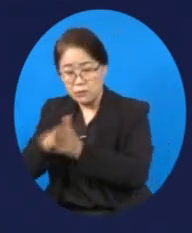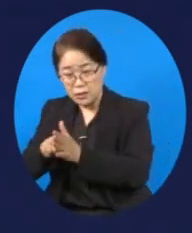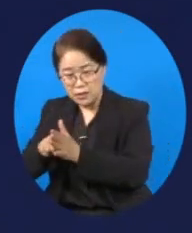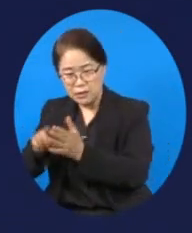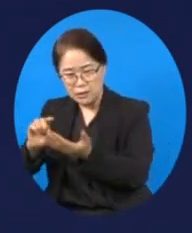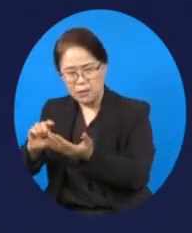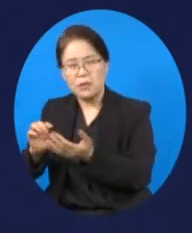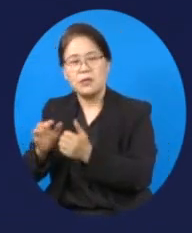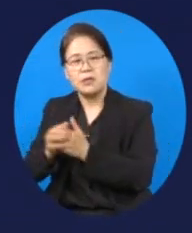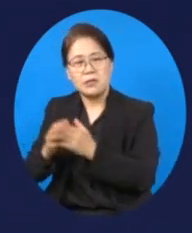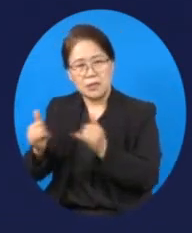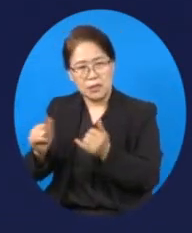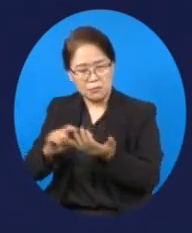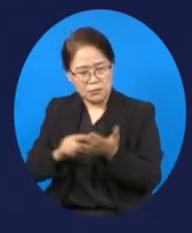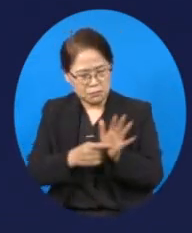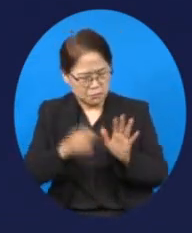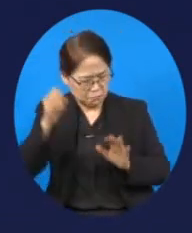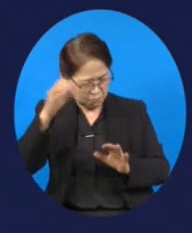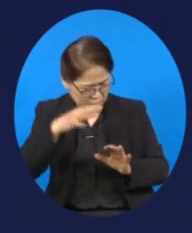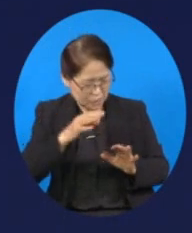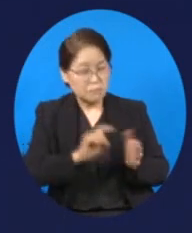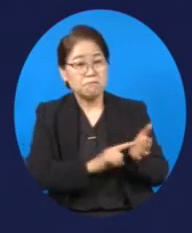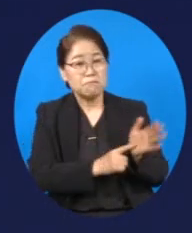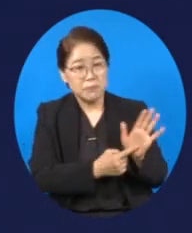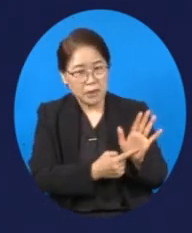빛의 사람으로 살아갈 수 있기를 바랍니다